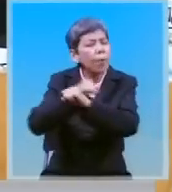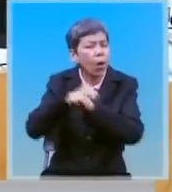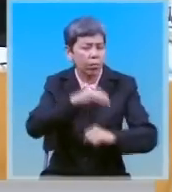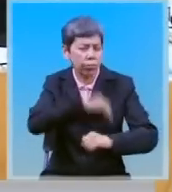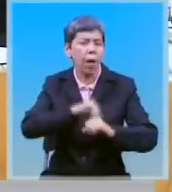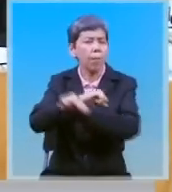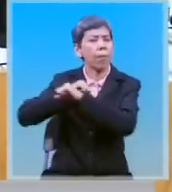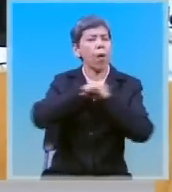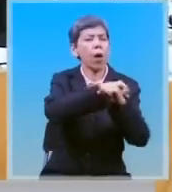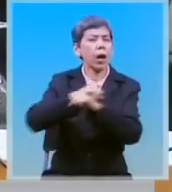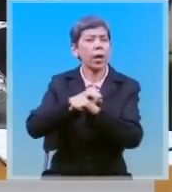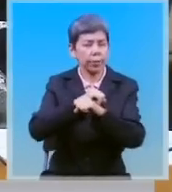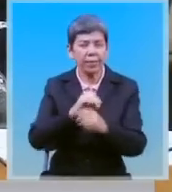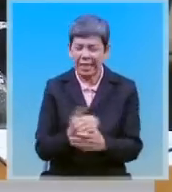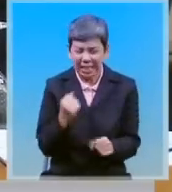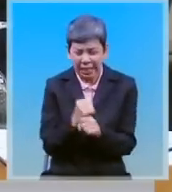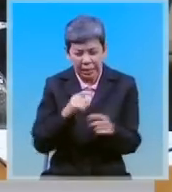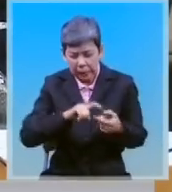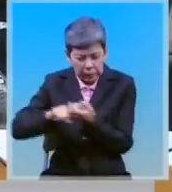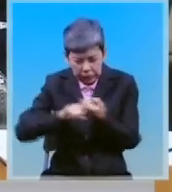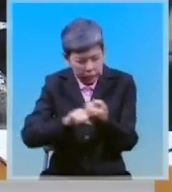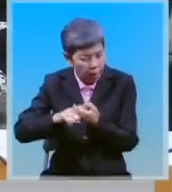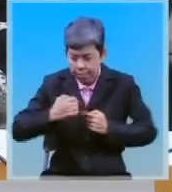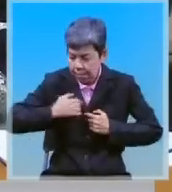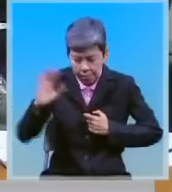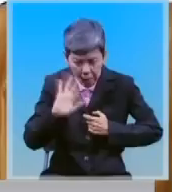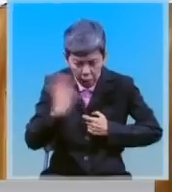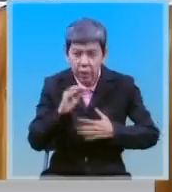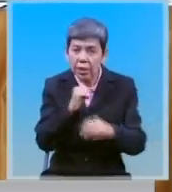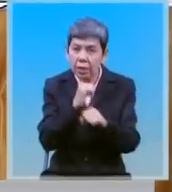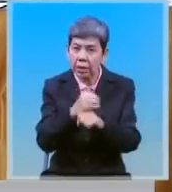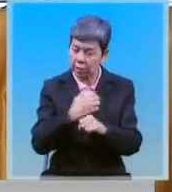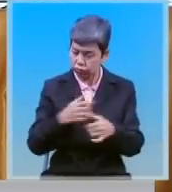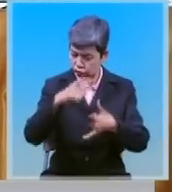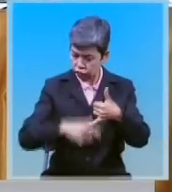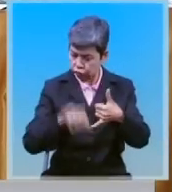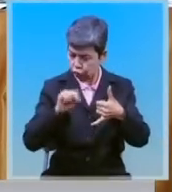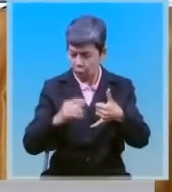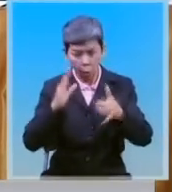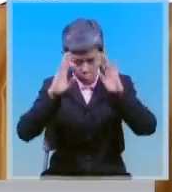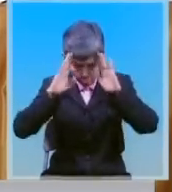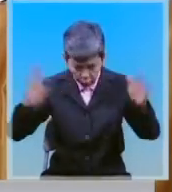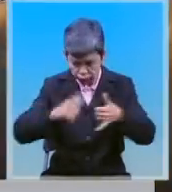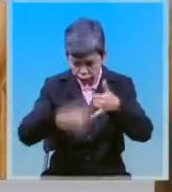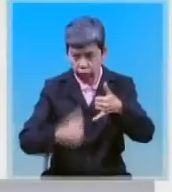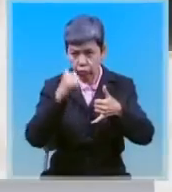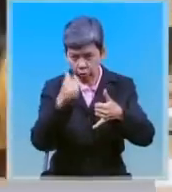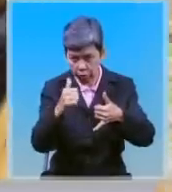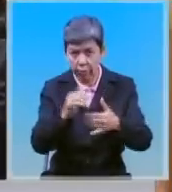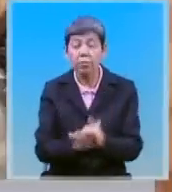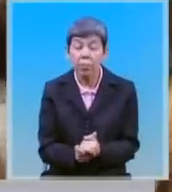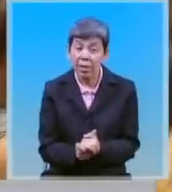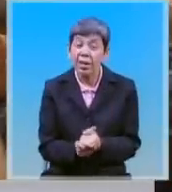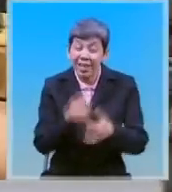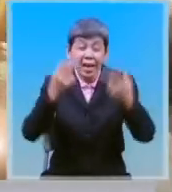จริตการเลือกตั้งไม่ผูกขาดกลุ่มนายทุนและให้ได้ผู้แทนที่มีความรู้ความสามารถขณะที่ตัว